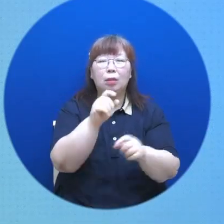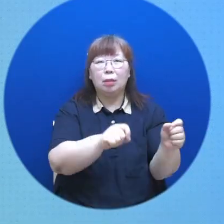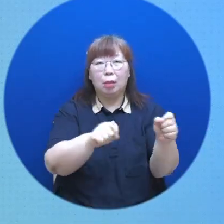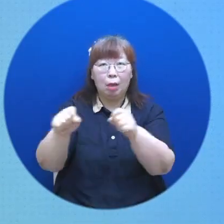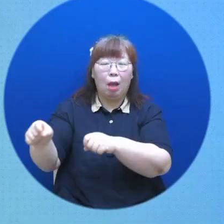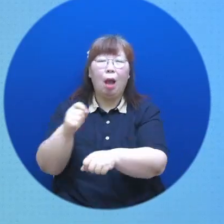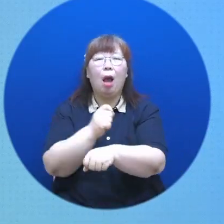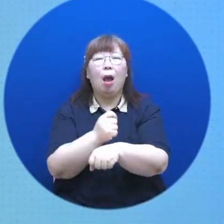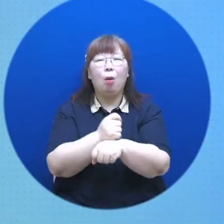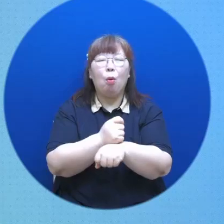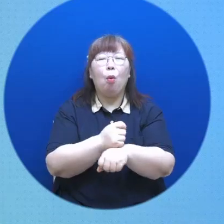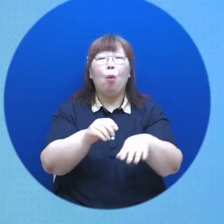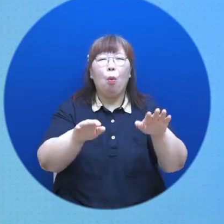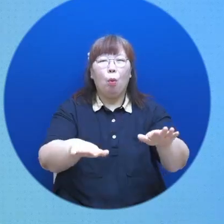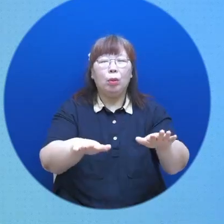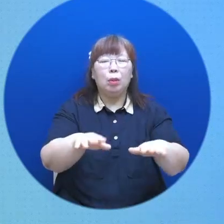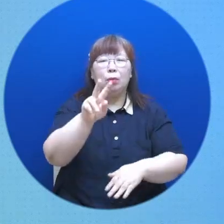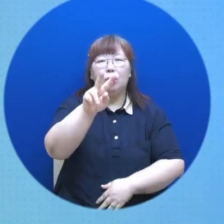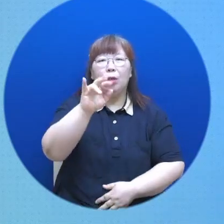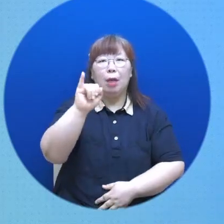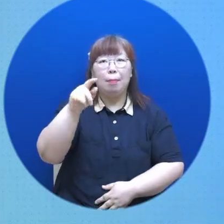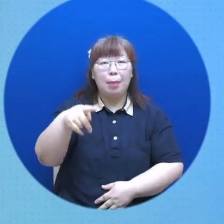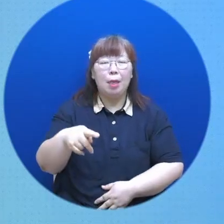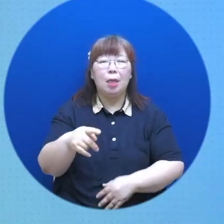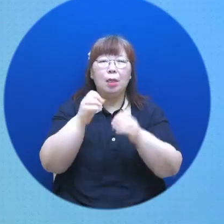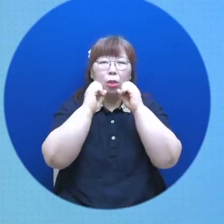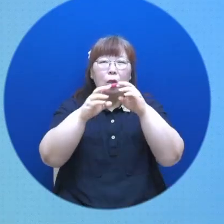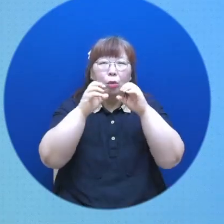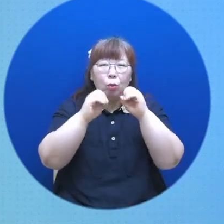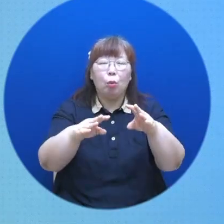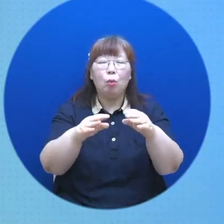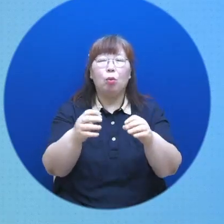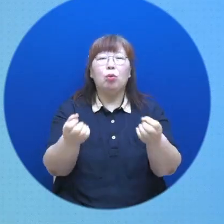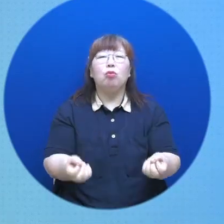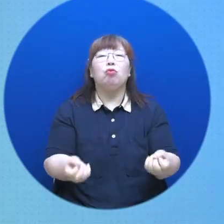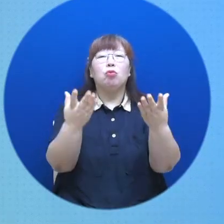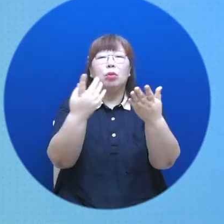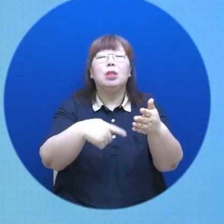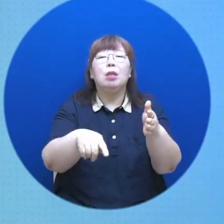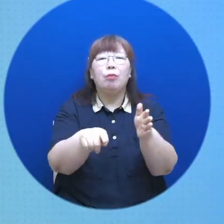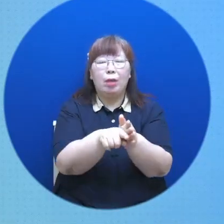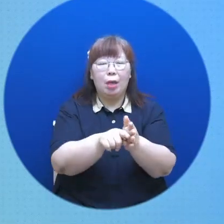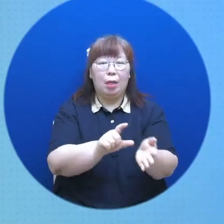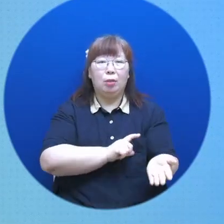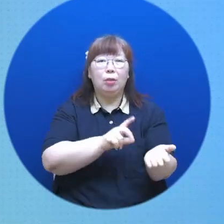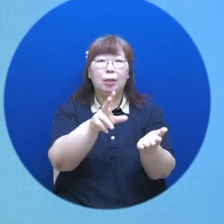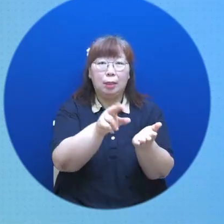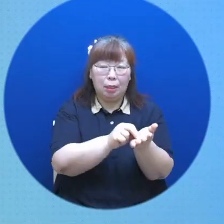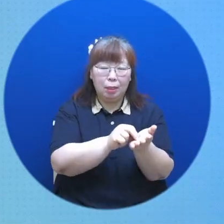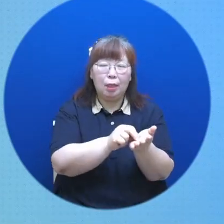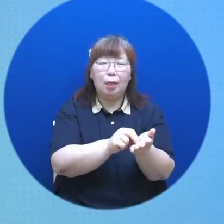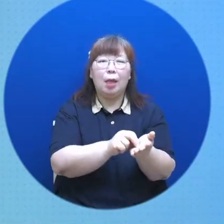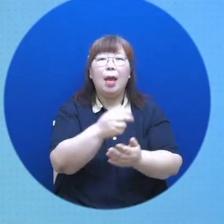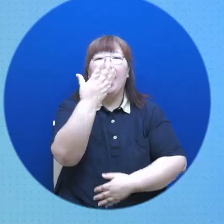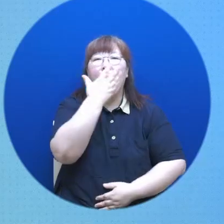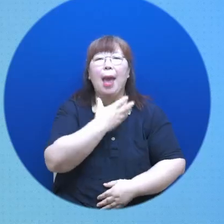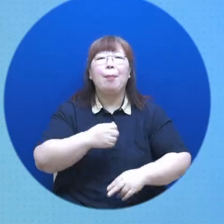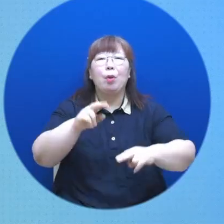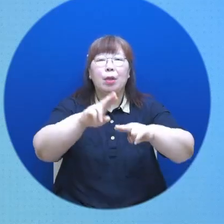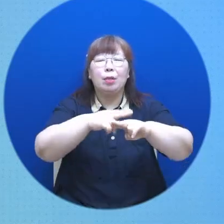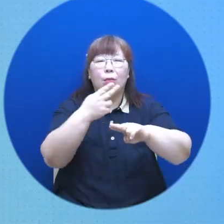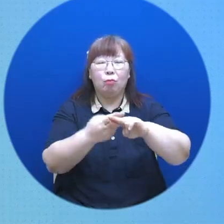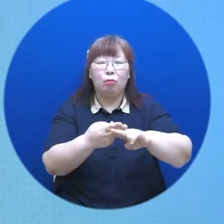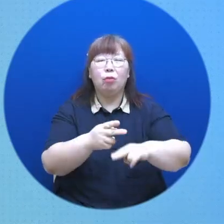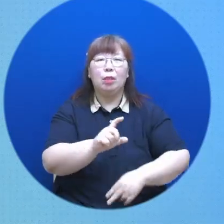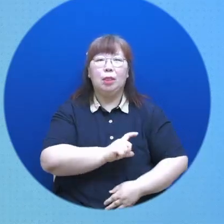VIP 전도축제 주제를 가지고 여러분과 말씀을 나누겠습니다. 행복의 선물이라는 제목으로